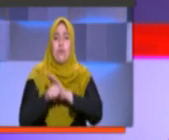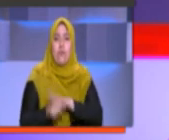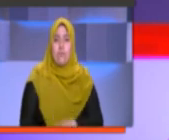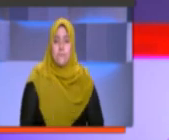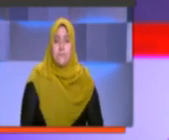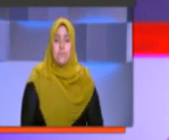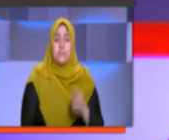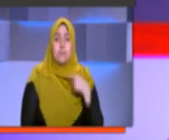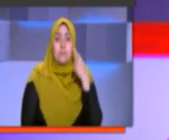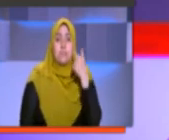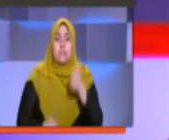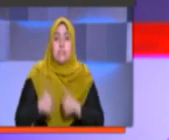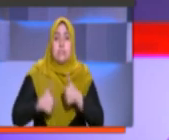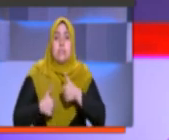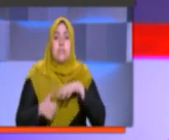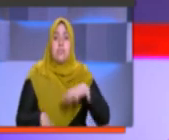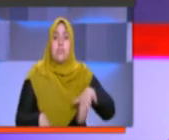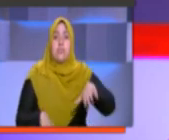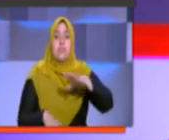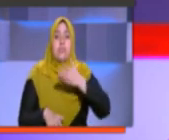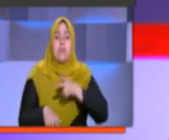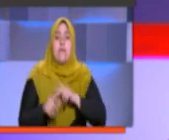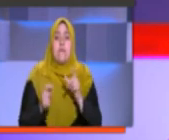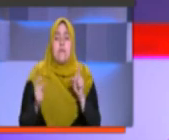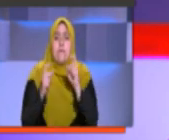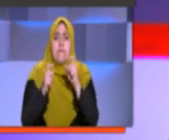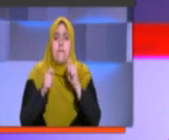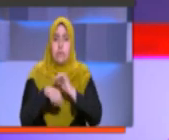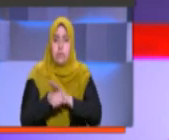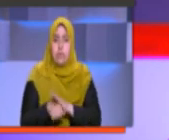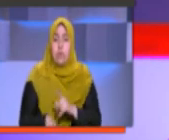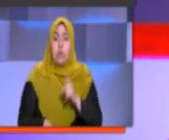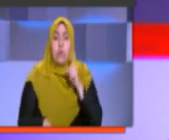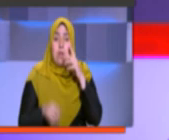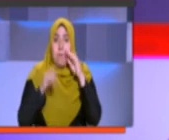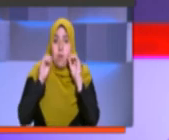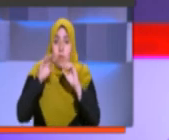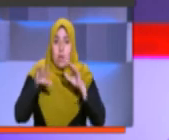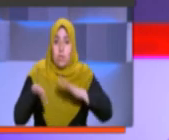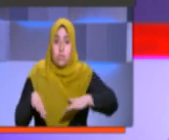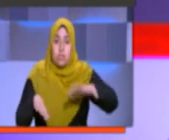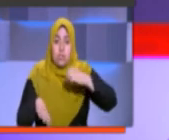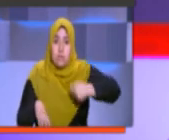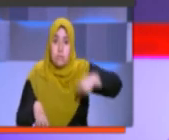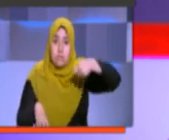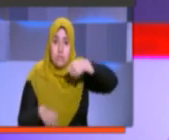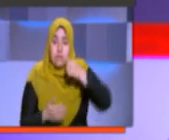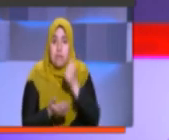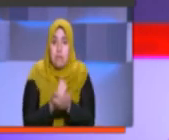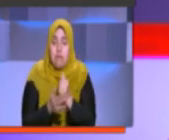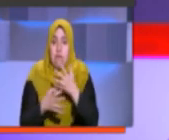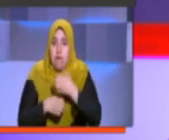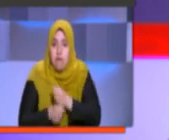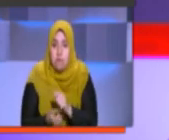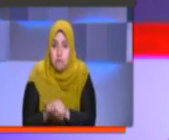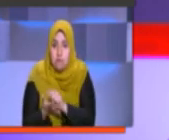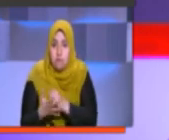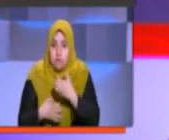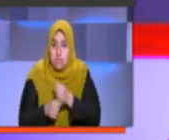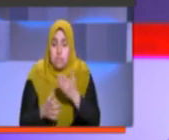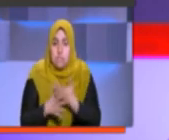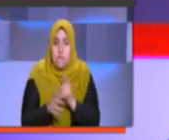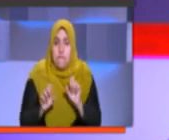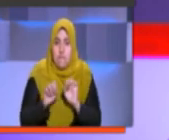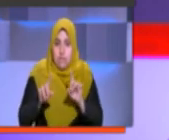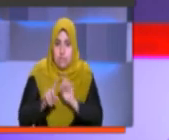تراهن الدول على وعي شعوبها لتجاوز أزمة كورونا، فكلما ازداد وعي والتزام الشعب بتطبيق الإجراءات الاحترازية والوقائية التي تحد من انتشار